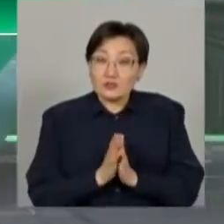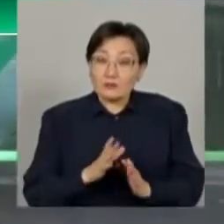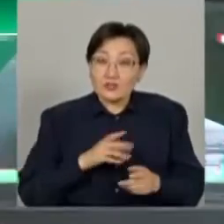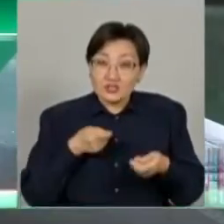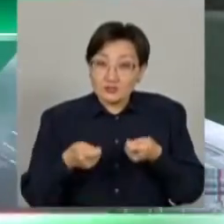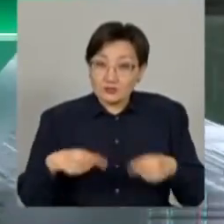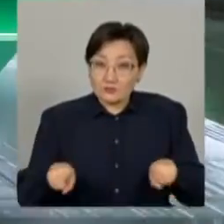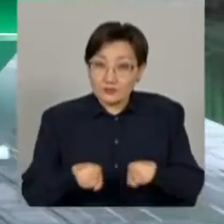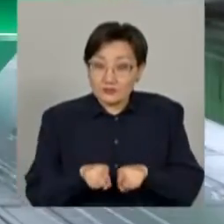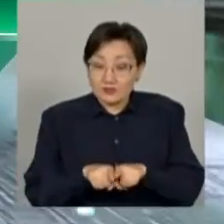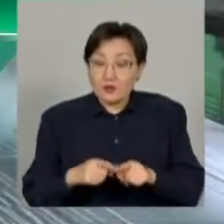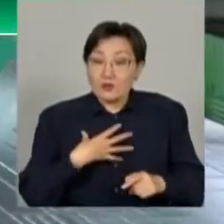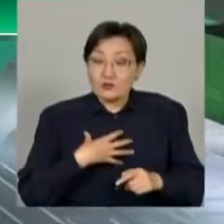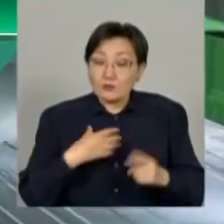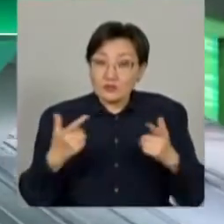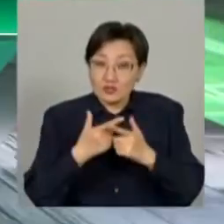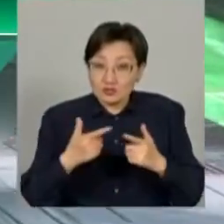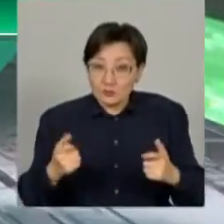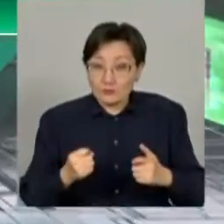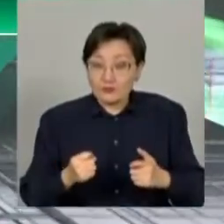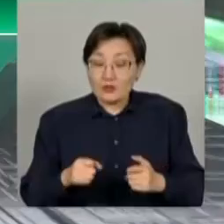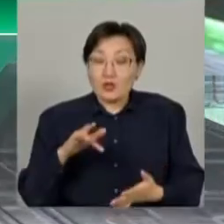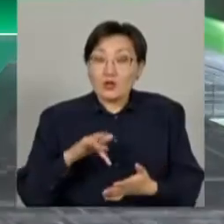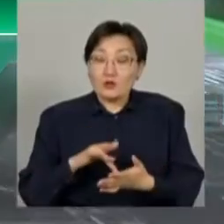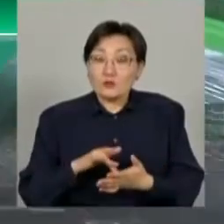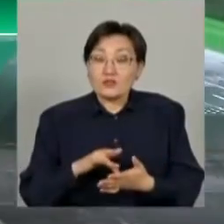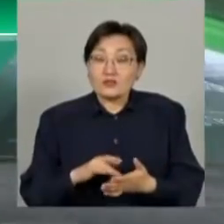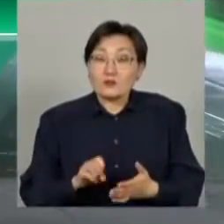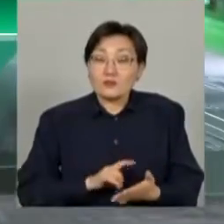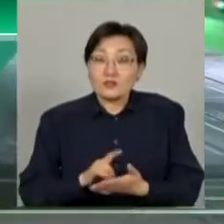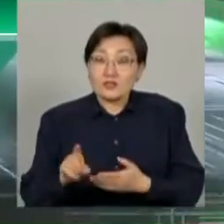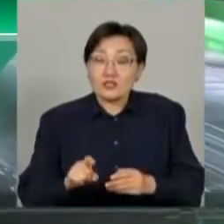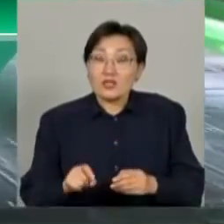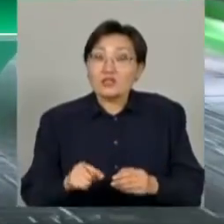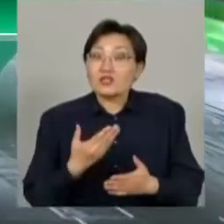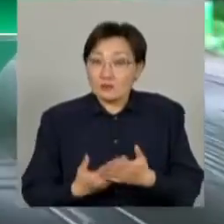осторожными, также узнавать актуальную информацию в колл-центрах авиакомпаний и справочной аэропорта.